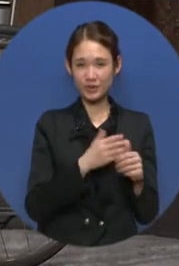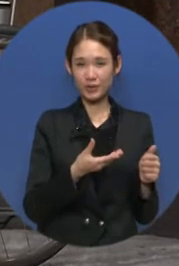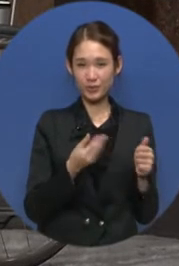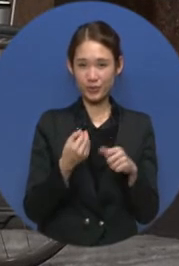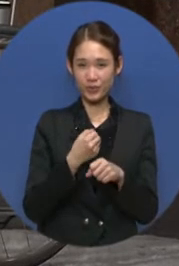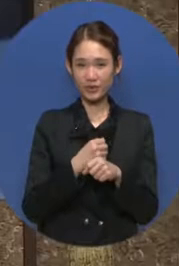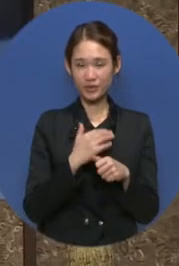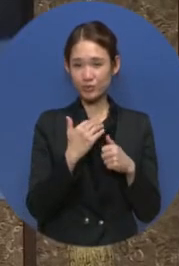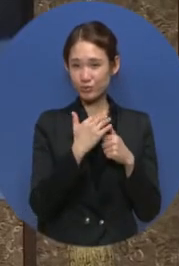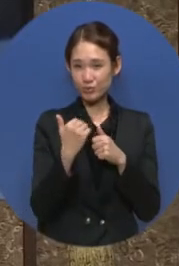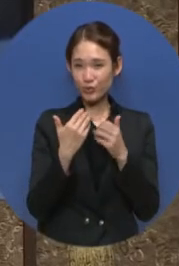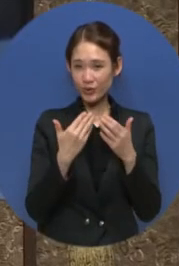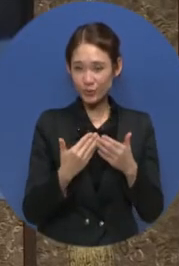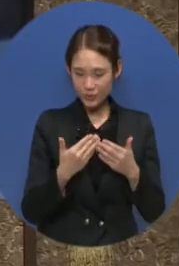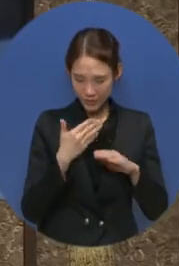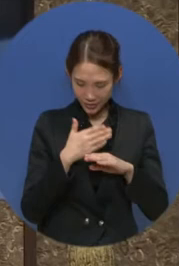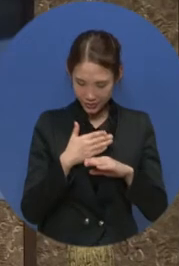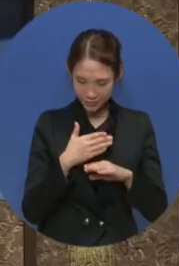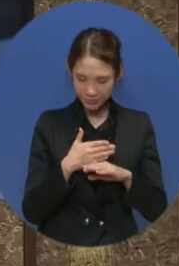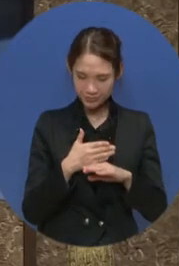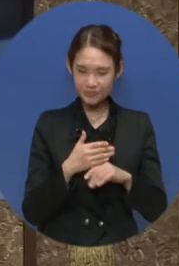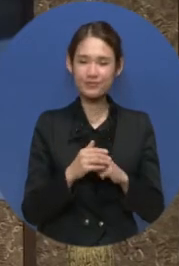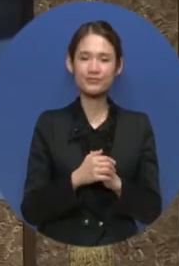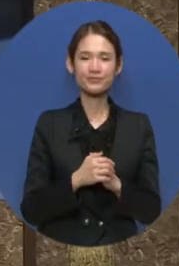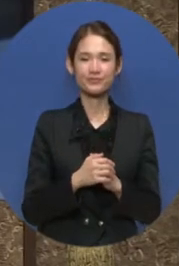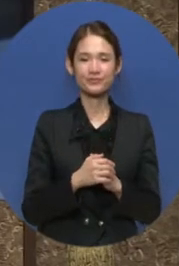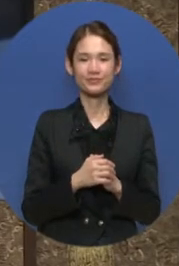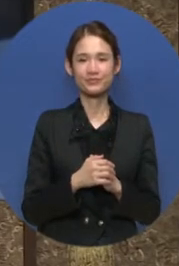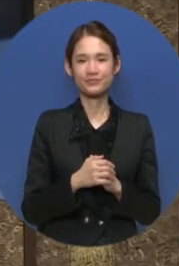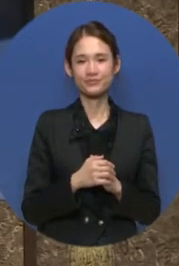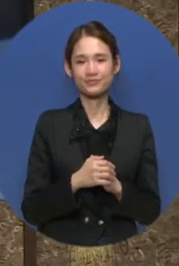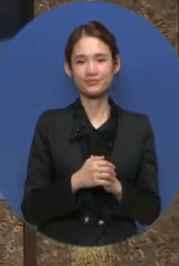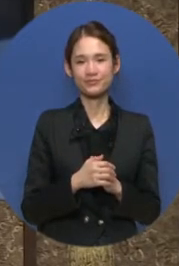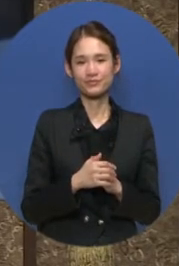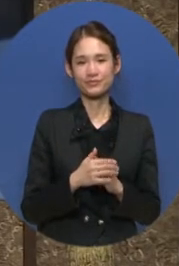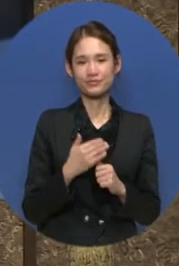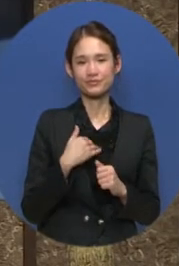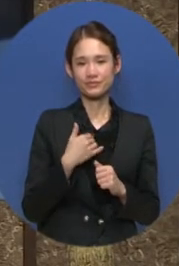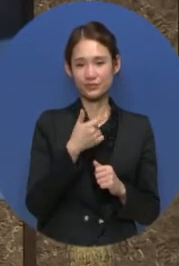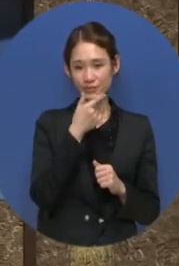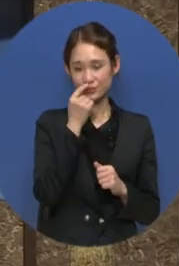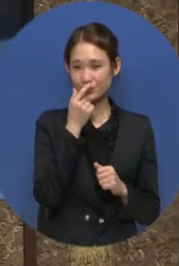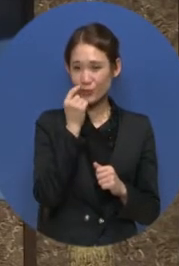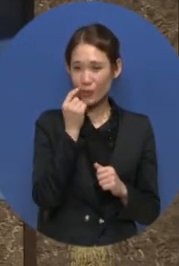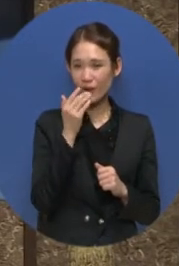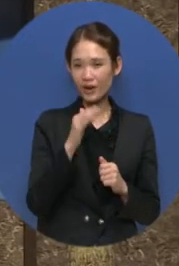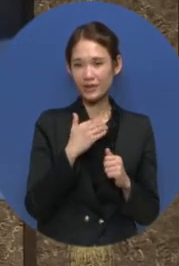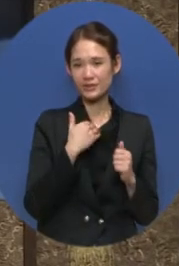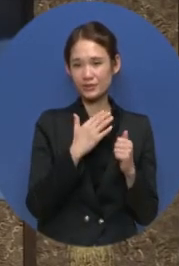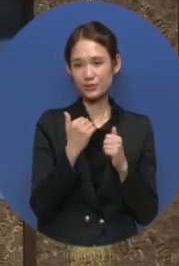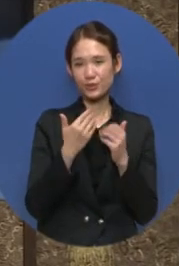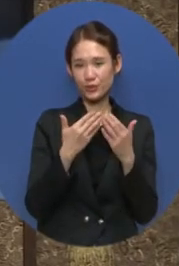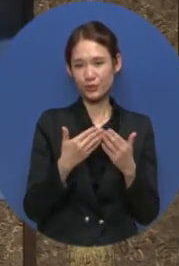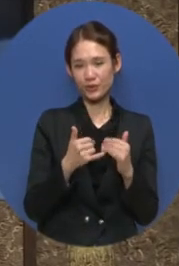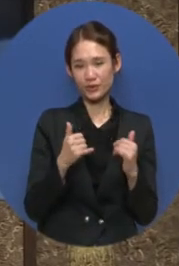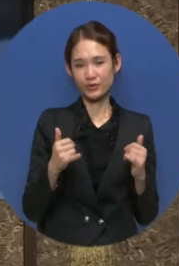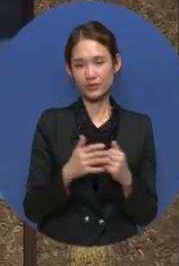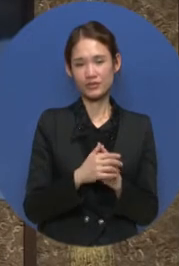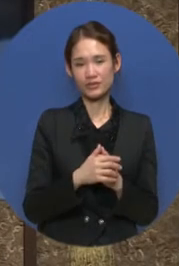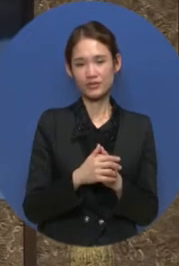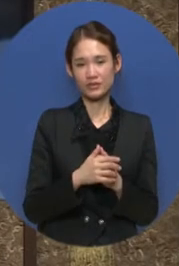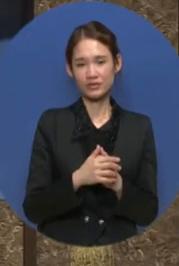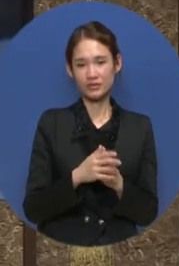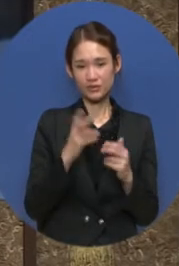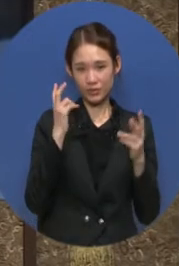그래서 여기 불러주셔가지고 저는 너무도 감사했죠. 네. 제가 너무 부족한데 네. 이렇게 초대해 주시니까 네. 아이고,